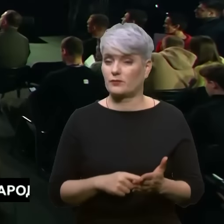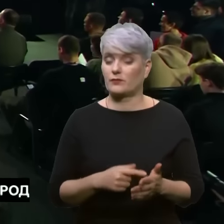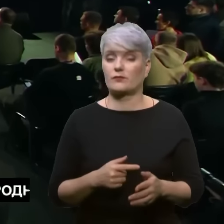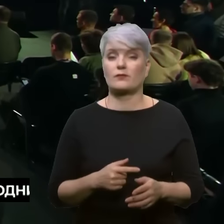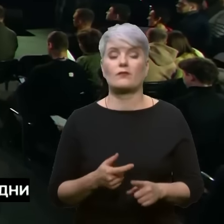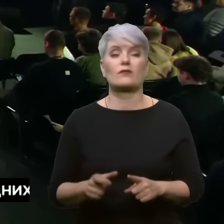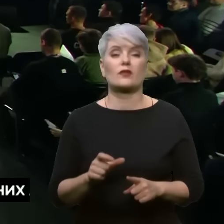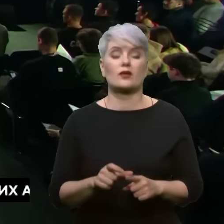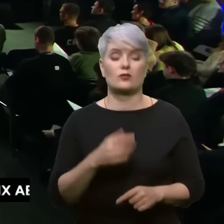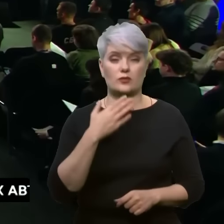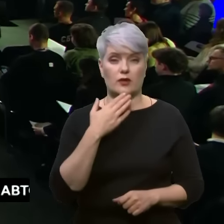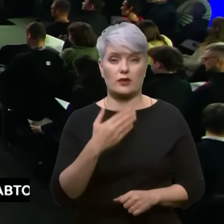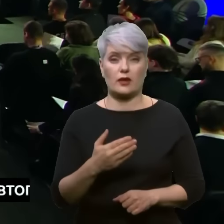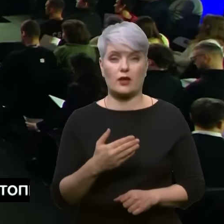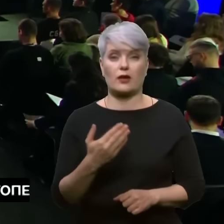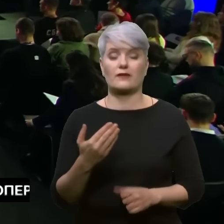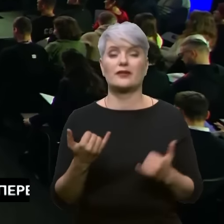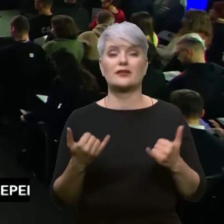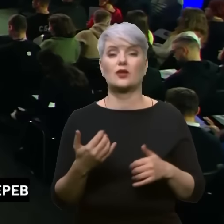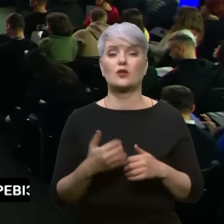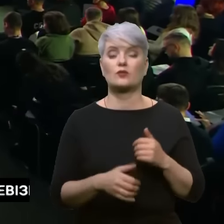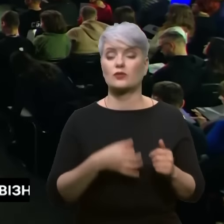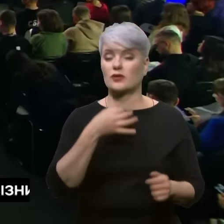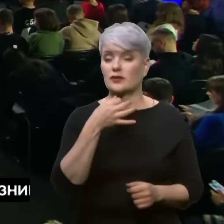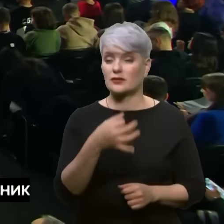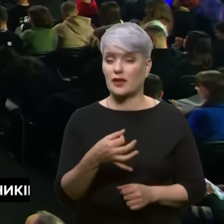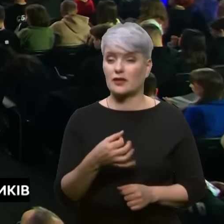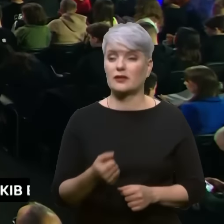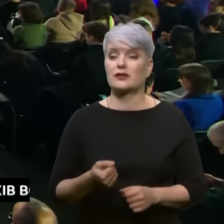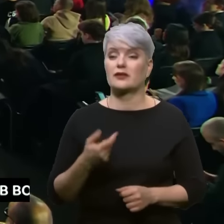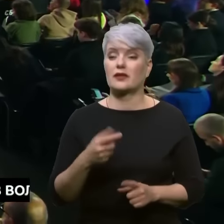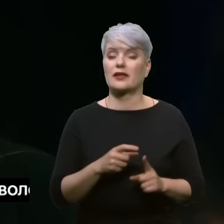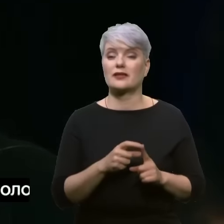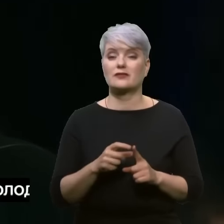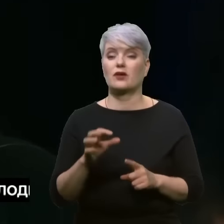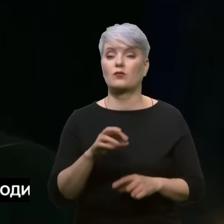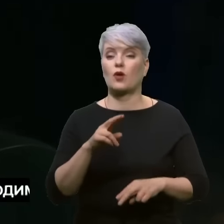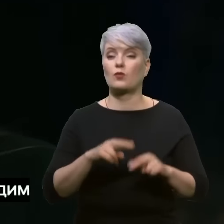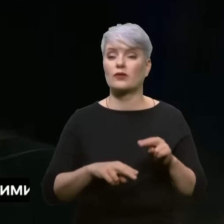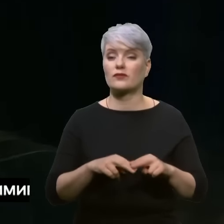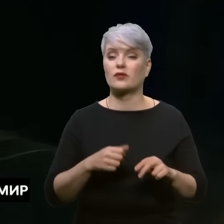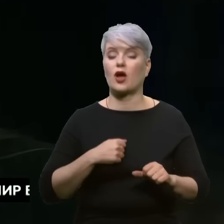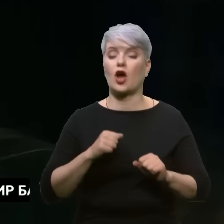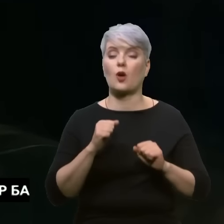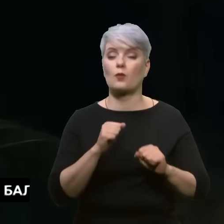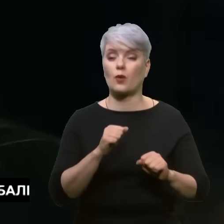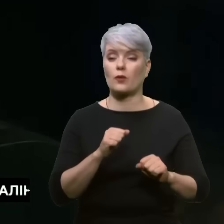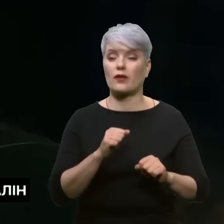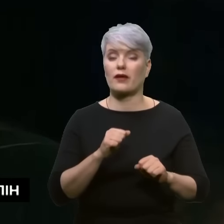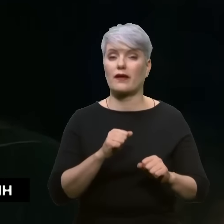Дуже дякую. Ви сьогодні вже сказали декілька слів про будівництво оборонних